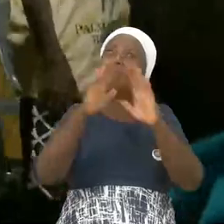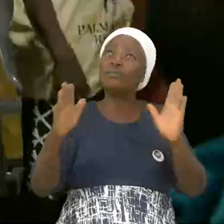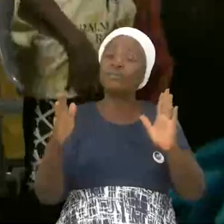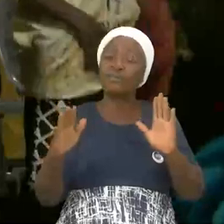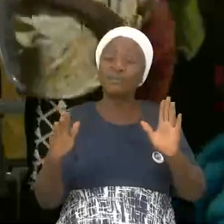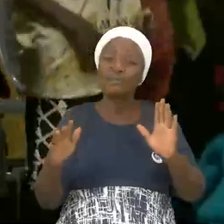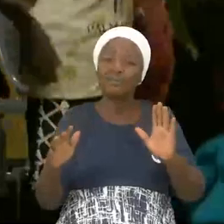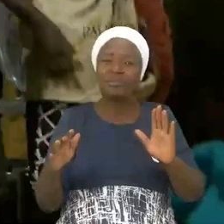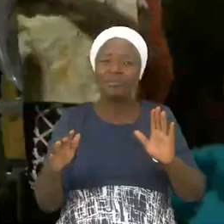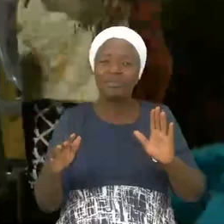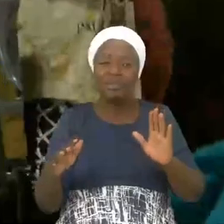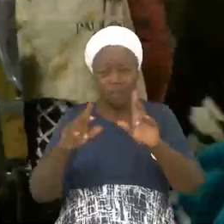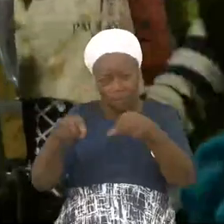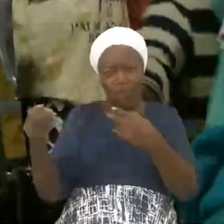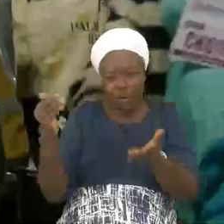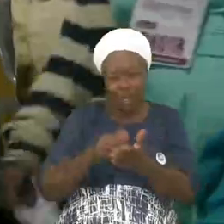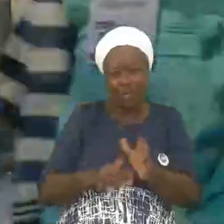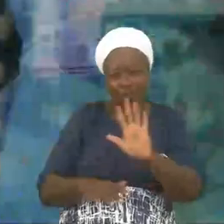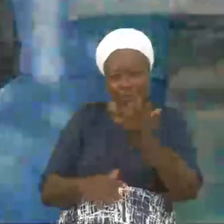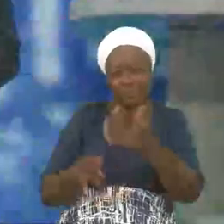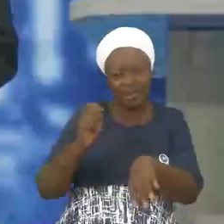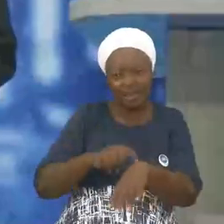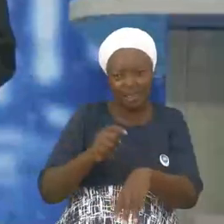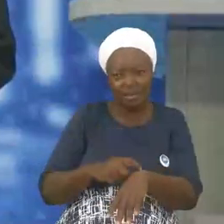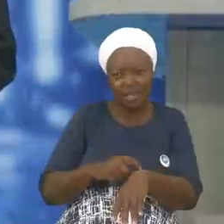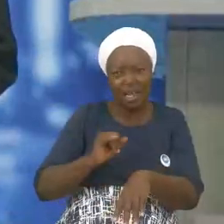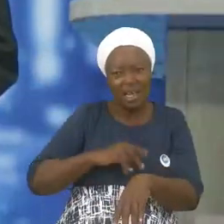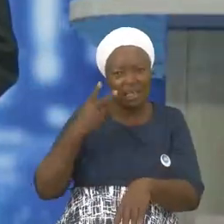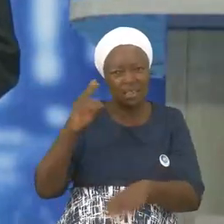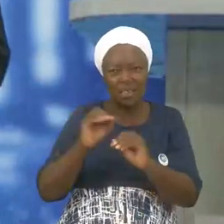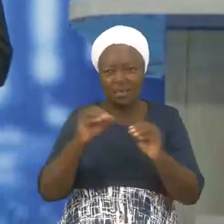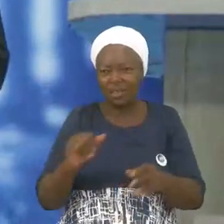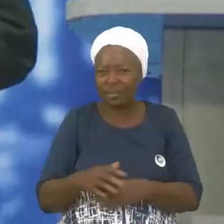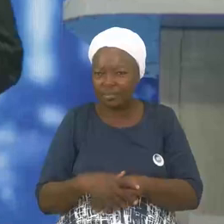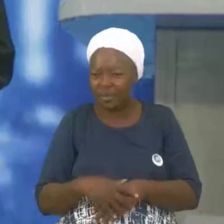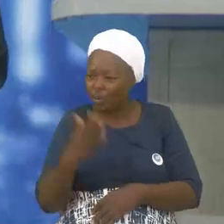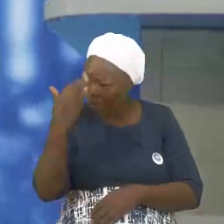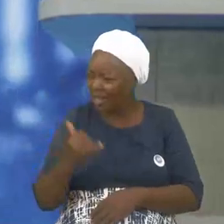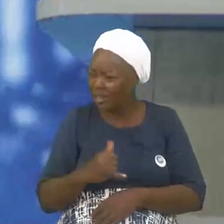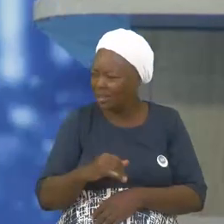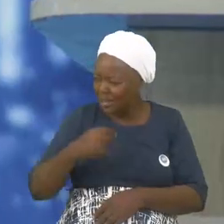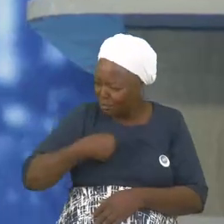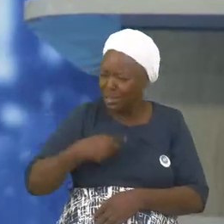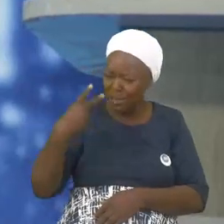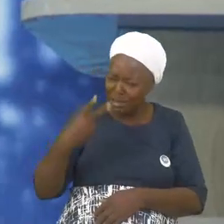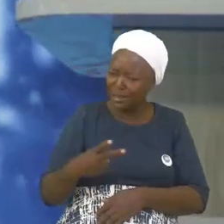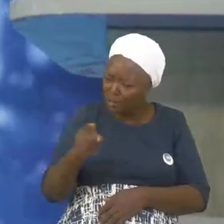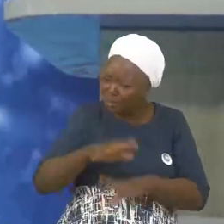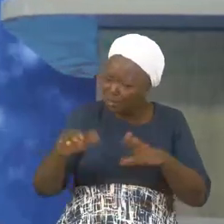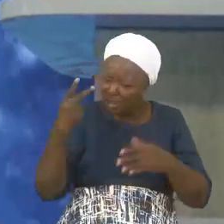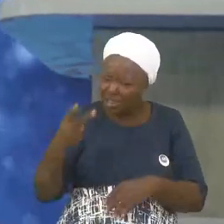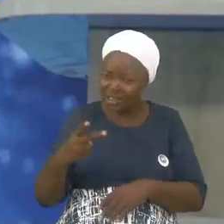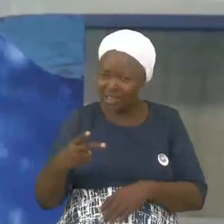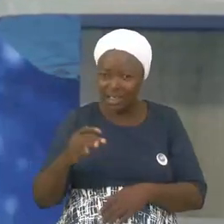ciel, la pluie venant, la puissance venant du ciel, va encore, 5 fois, je ne vois